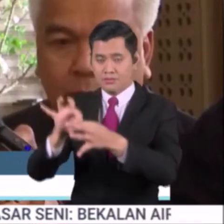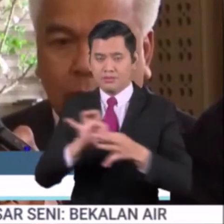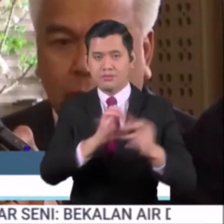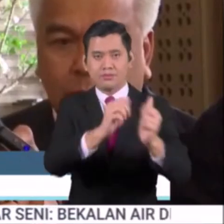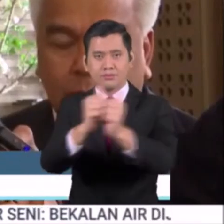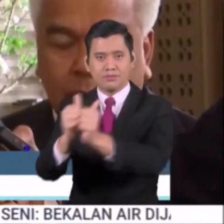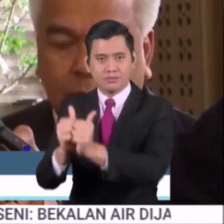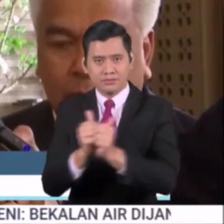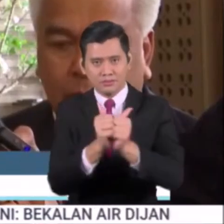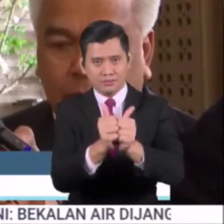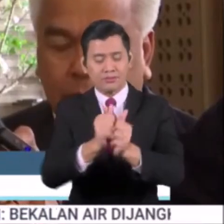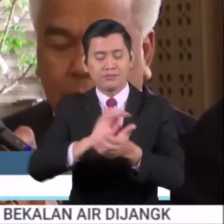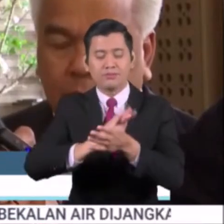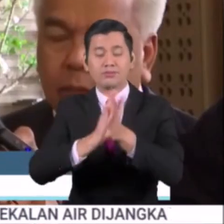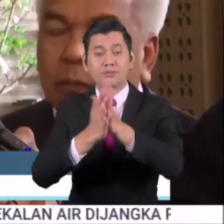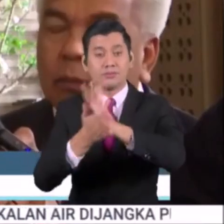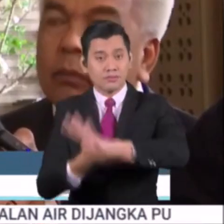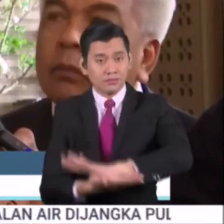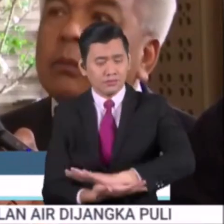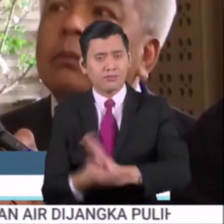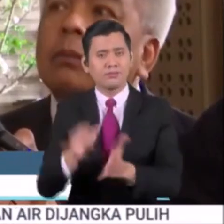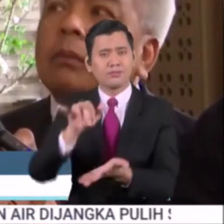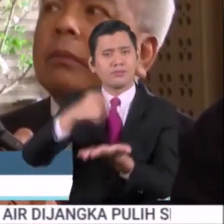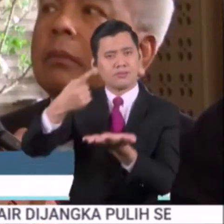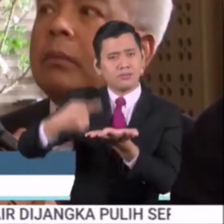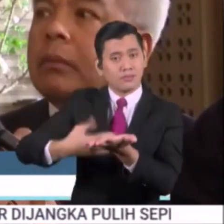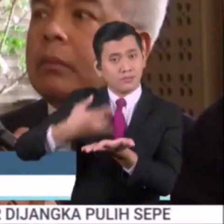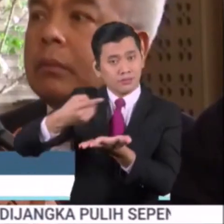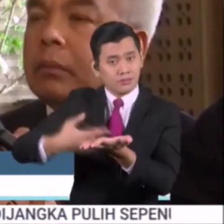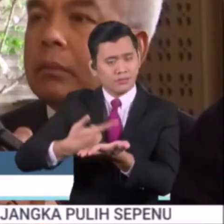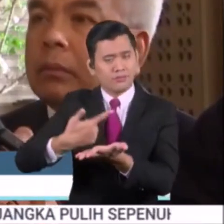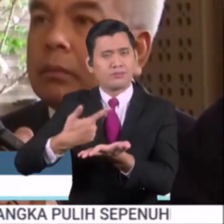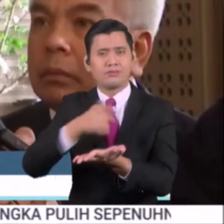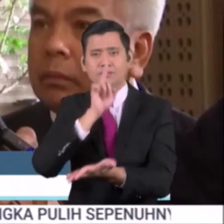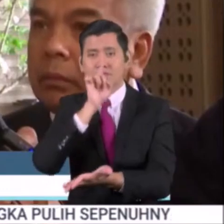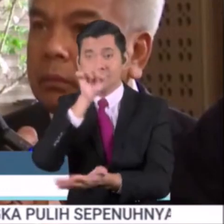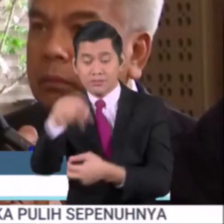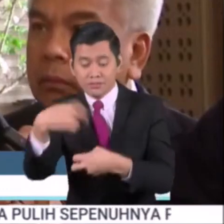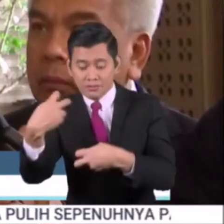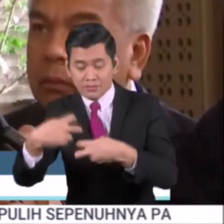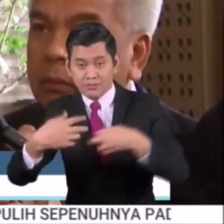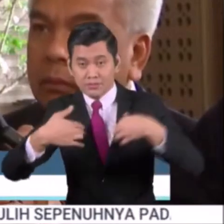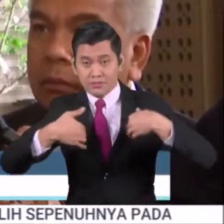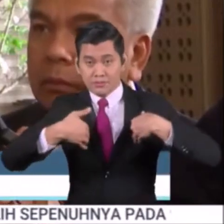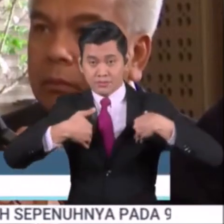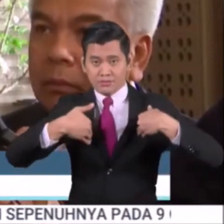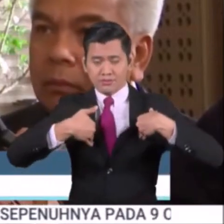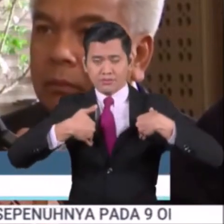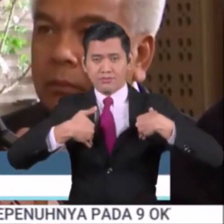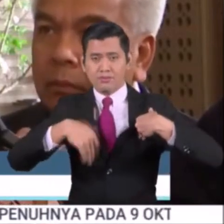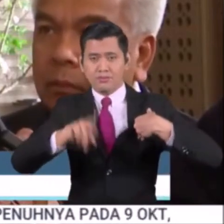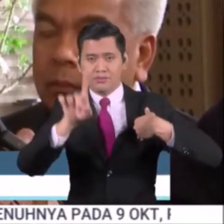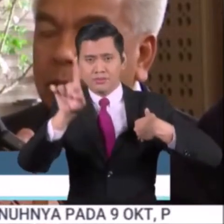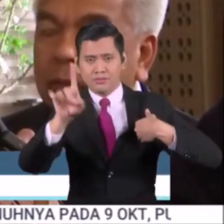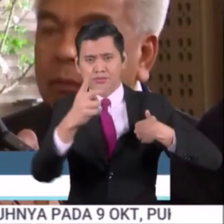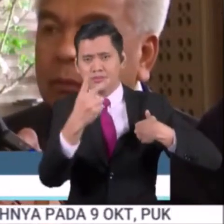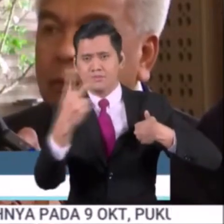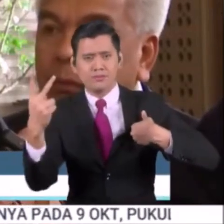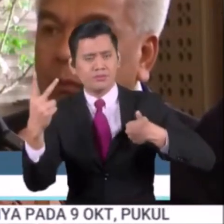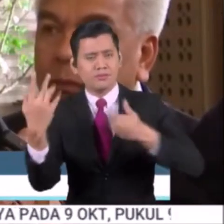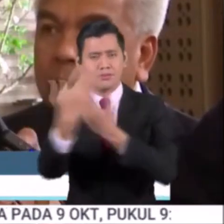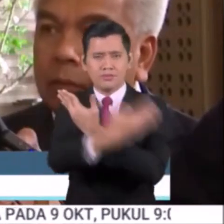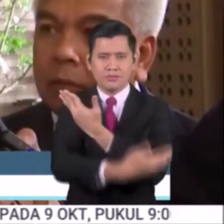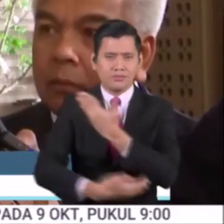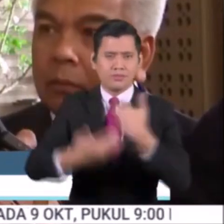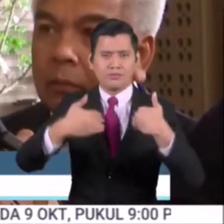suara. Ya? Mm-hmm. Jadi itu yang kadang-kadang menyulitkanlah, ada satu buah negara, satu dua buah negara